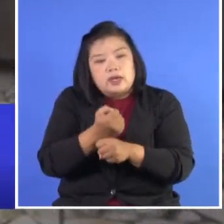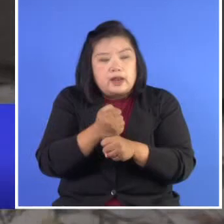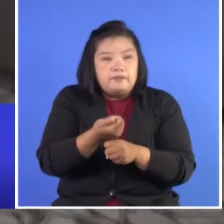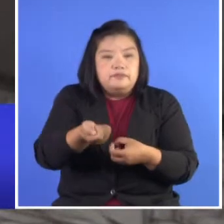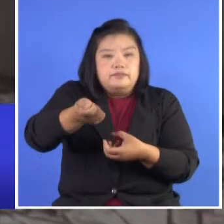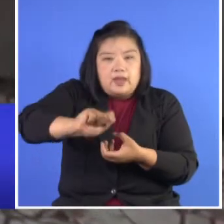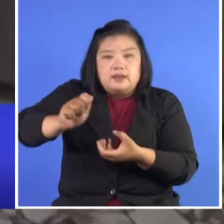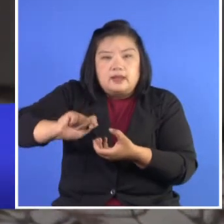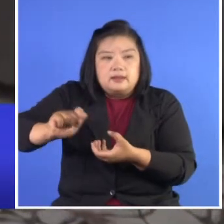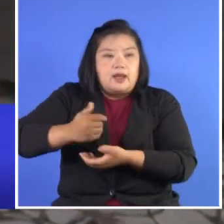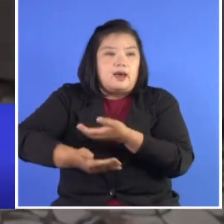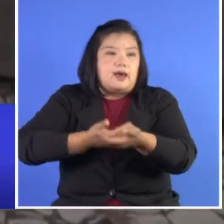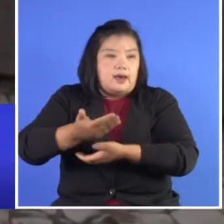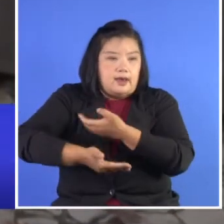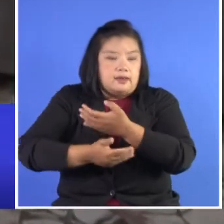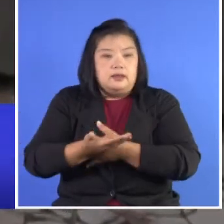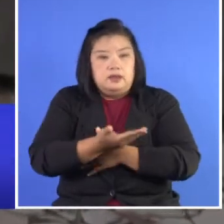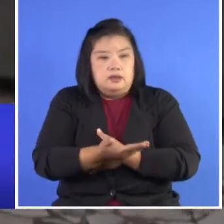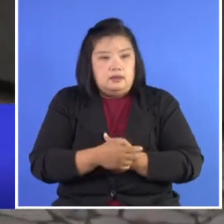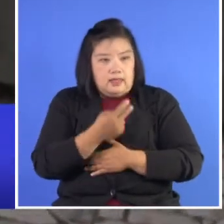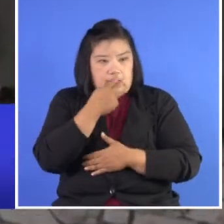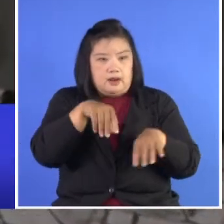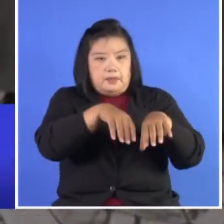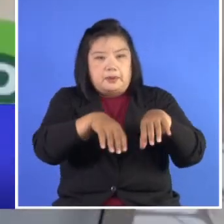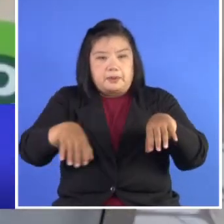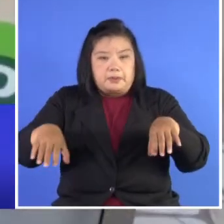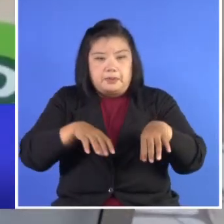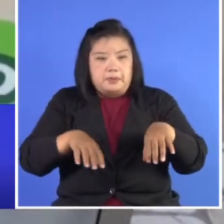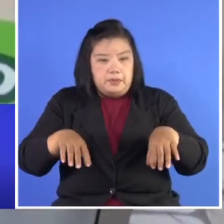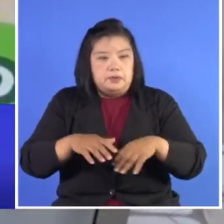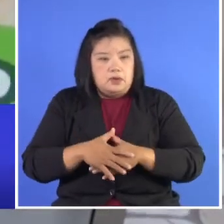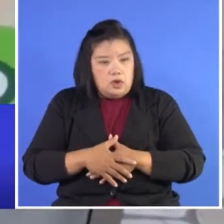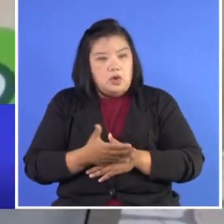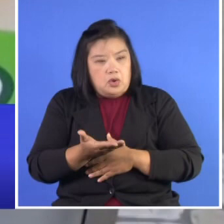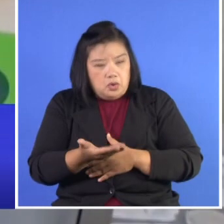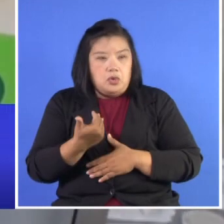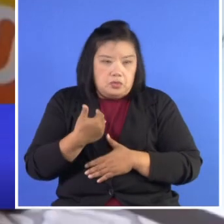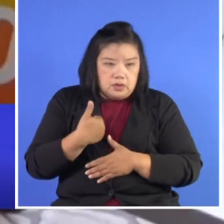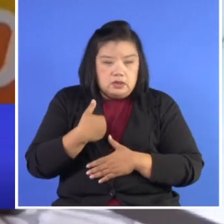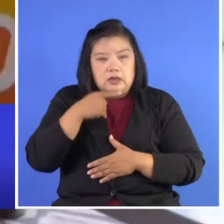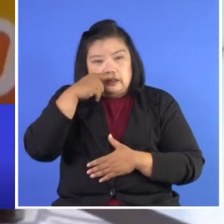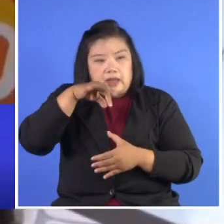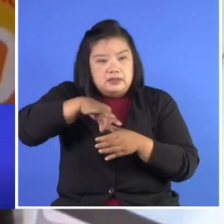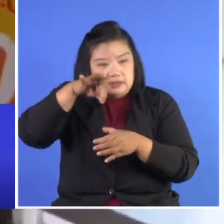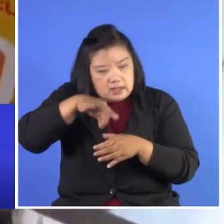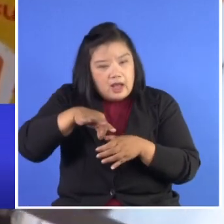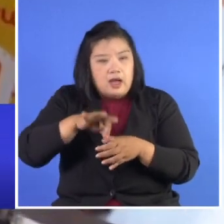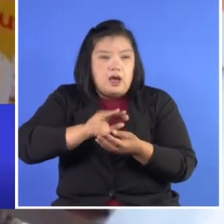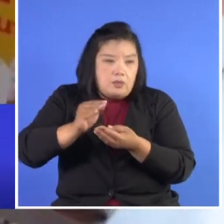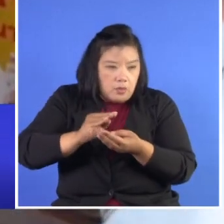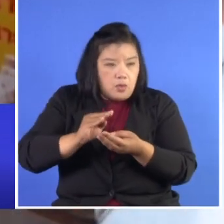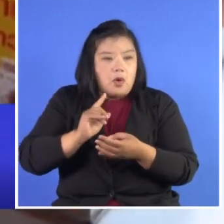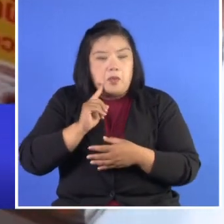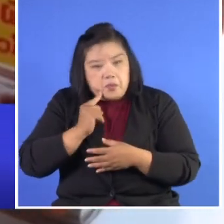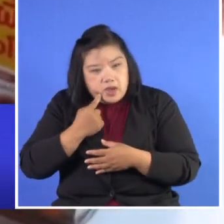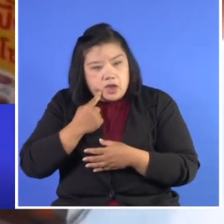กันขายนะคะและเห็นไหมแต่ละถังนี่เรียงรายรสชาติเนี่ยโอริโอ้ลอดช่องทุเรียนชาไทยเลมอนน้ำผึ้งมะนาวมะม่วงเสาวร